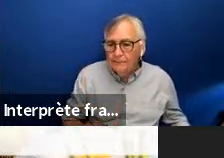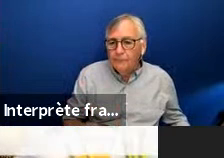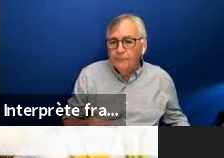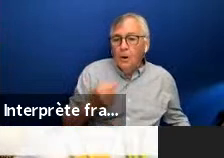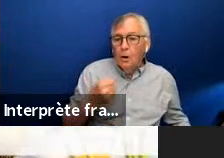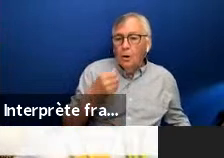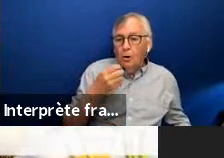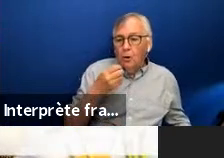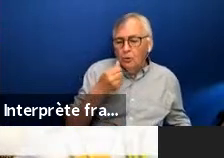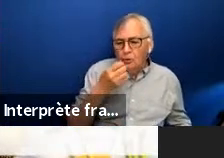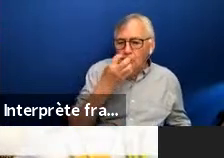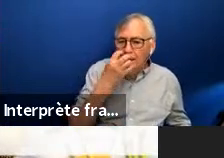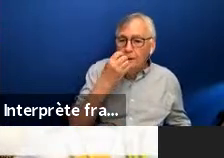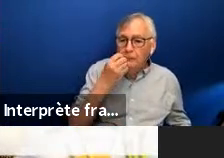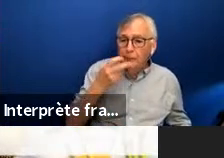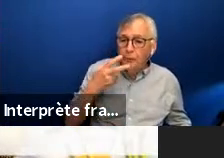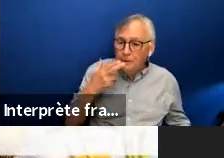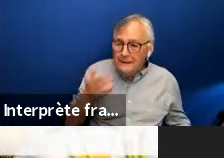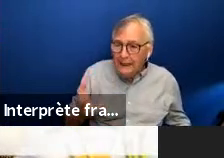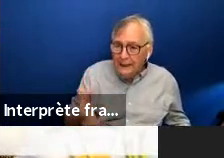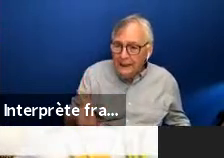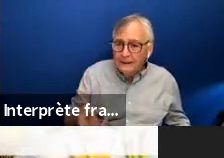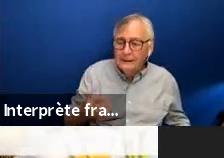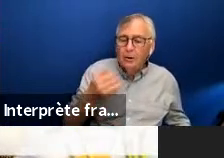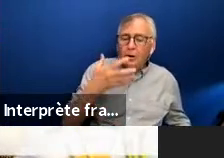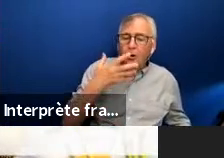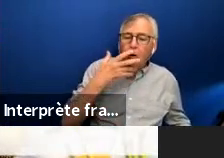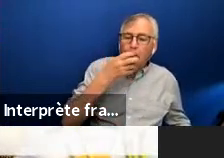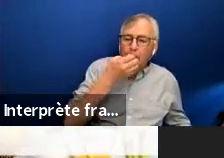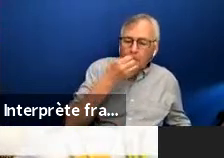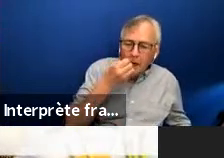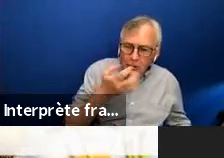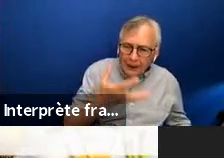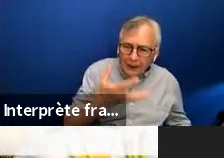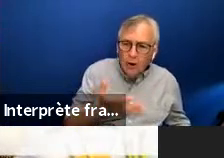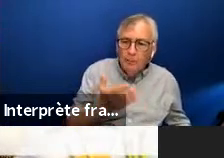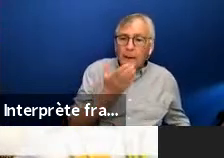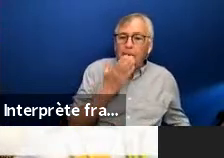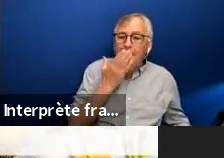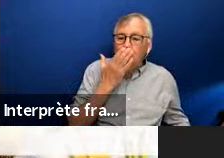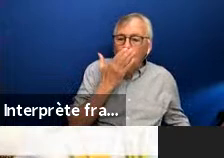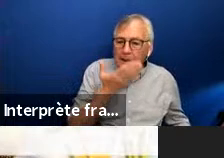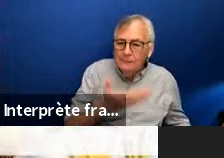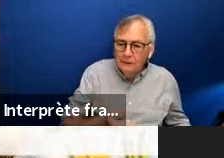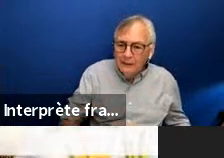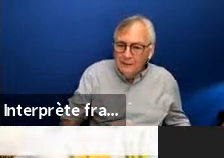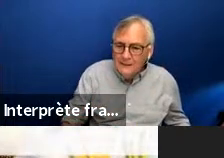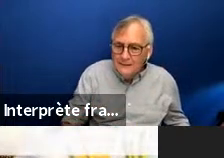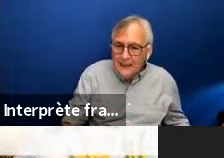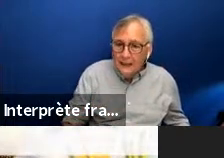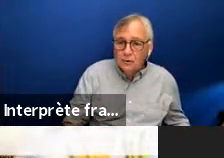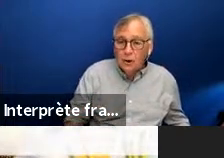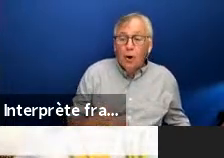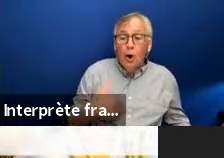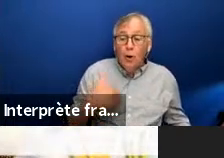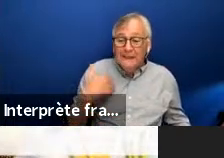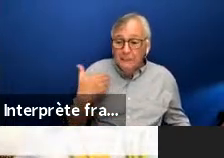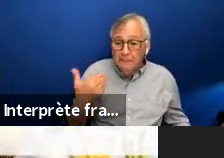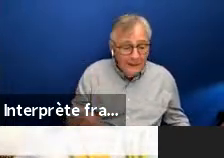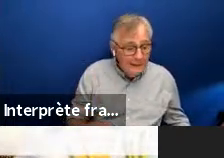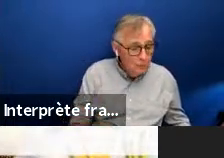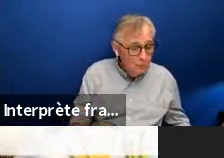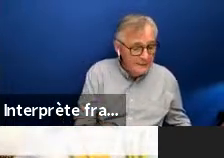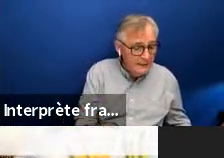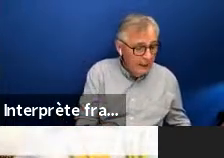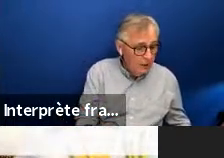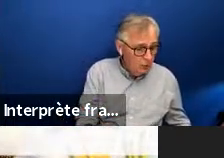exagérée, ceux qui fument une cigarette, mâchent de la gomme, mettent un livre devant le visage. Le